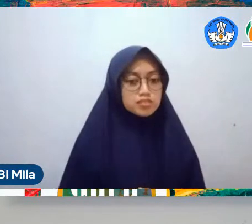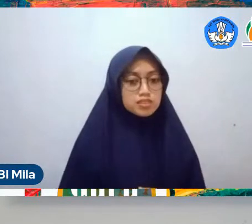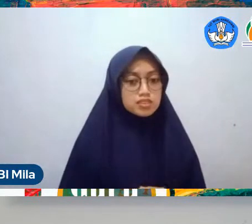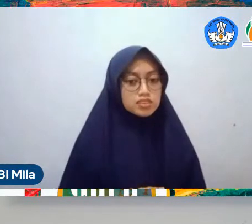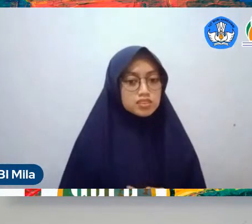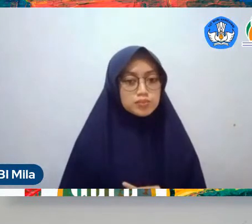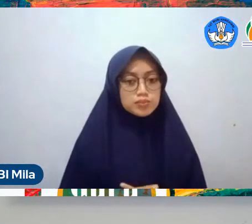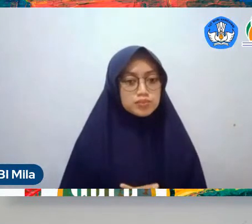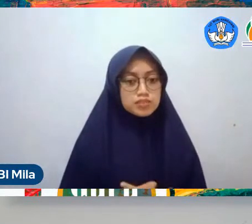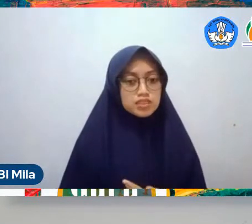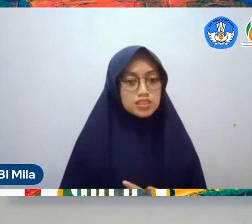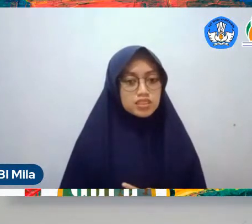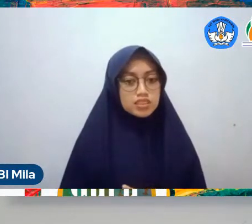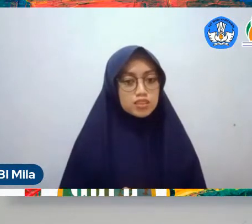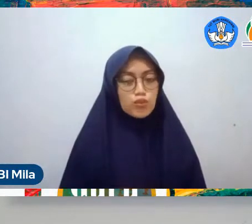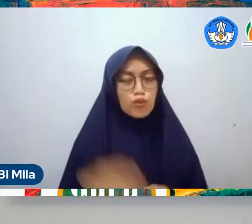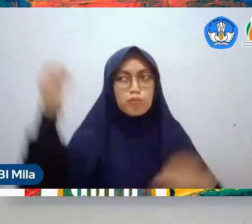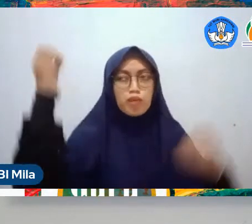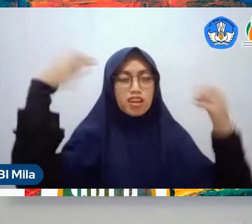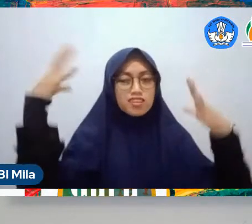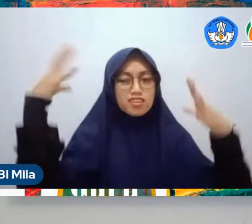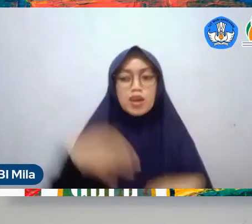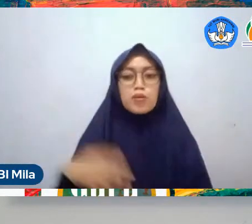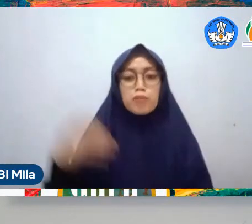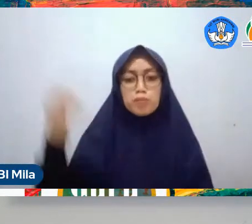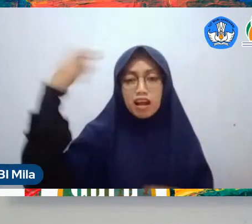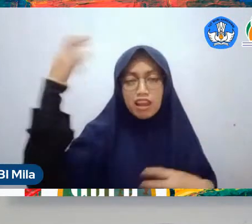nih, tapi biasanya lagi panas.